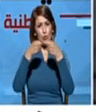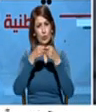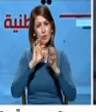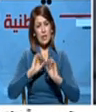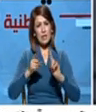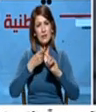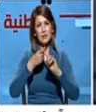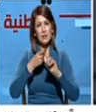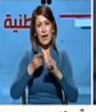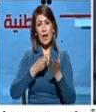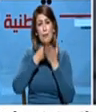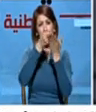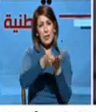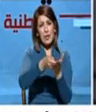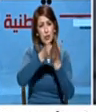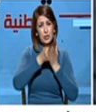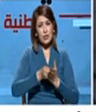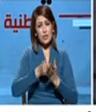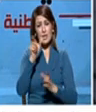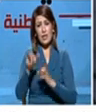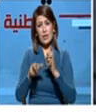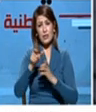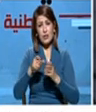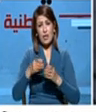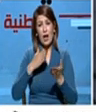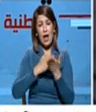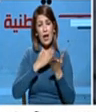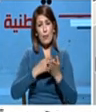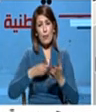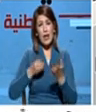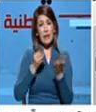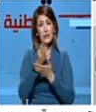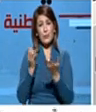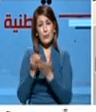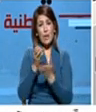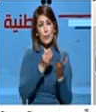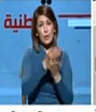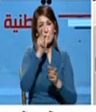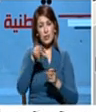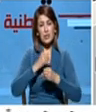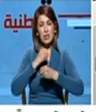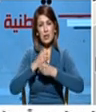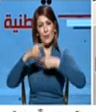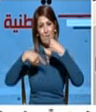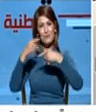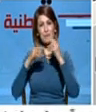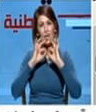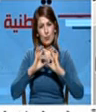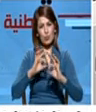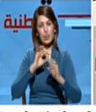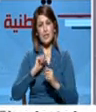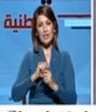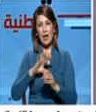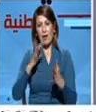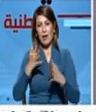الادخار والشركات البريديه واللي الحوالات العاديه ولا الحالات العاجله قد تخدم في نفس النسق علما انه في النهار